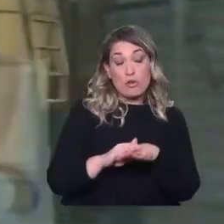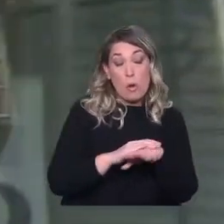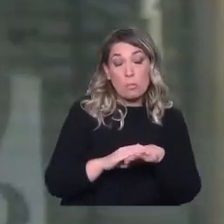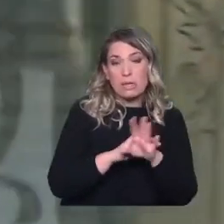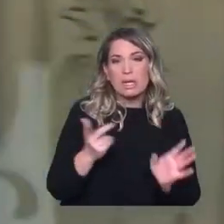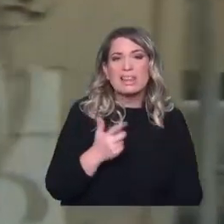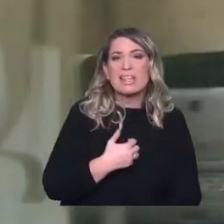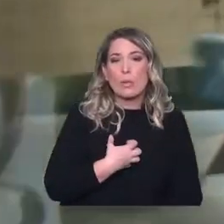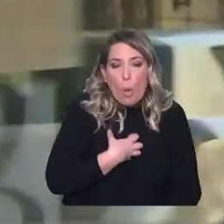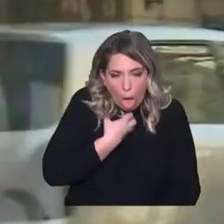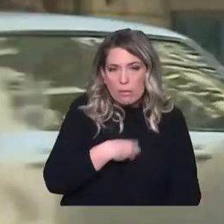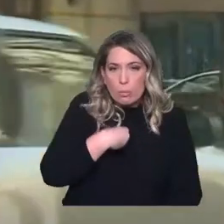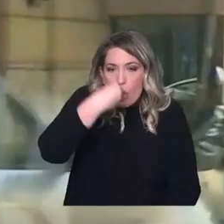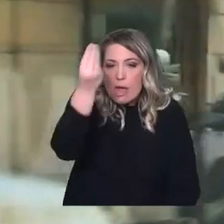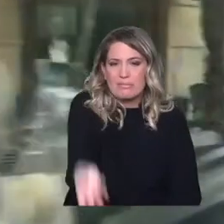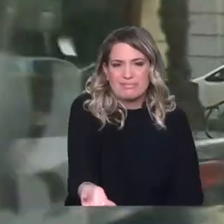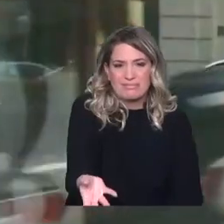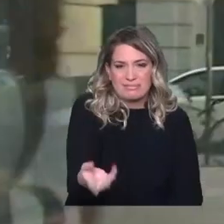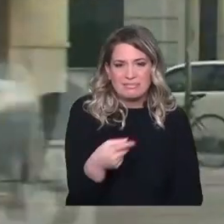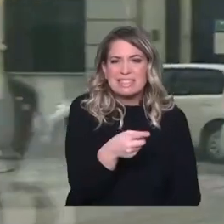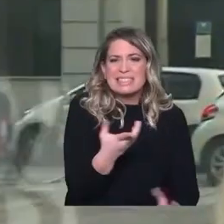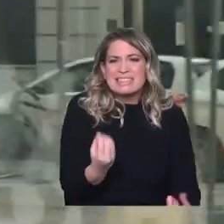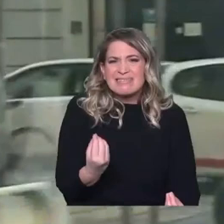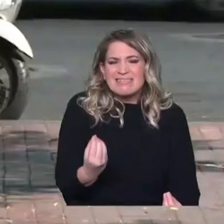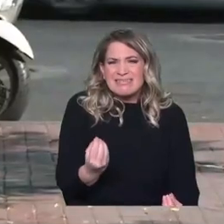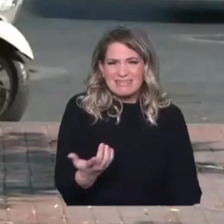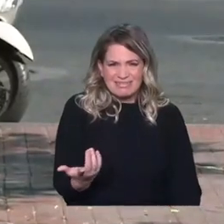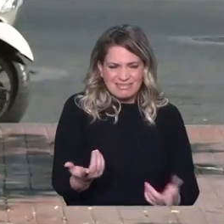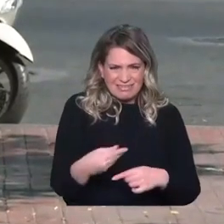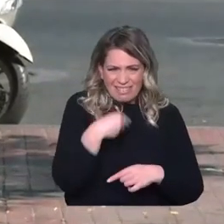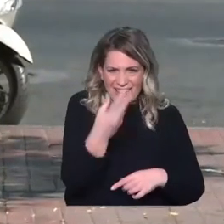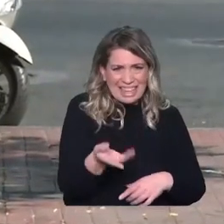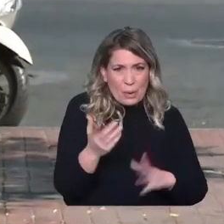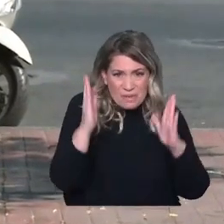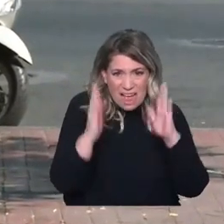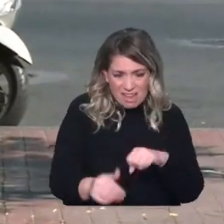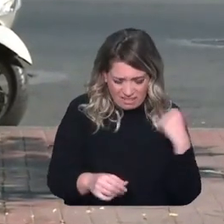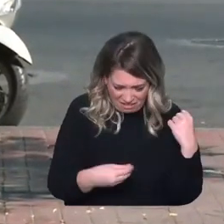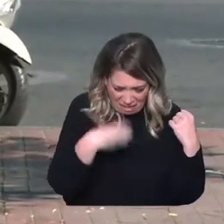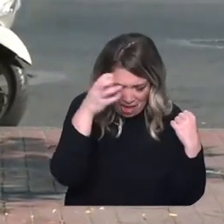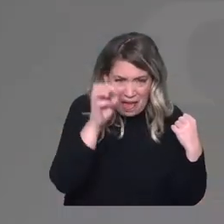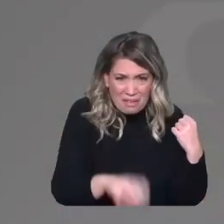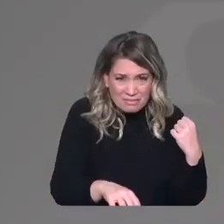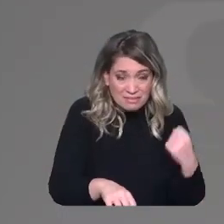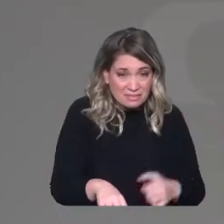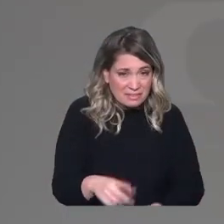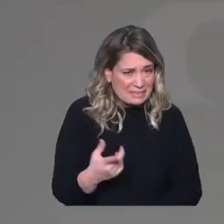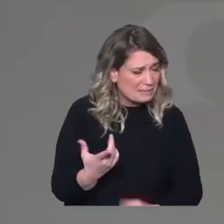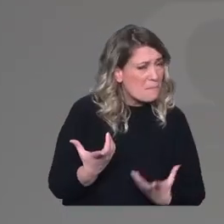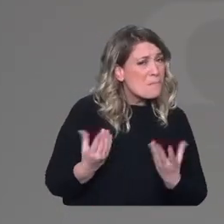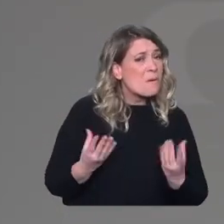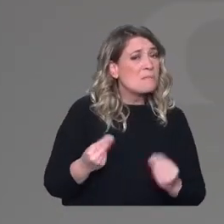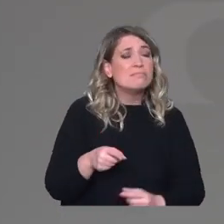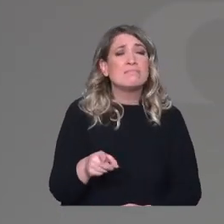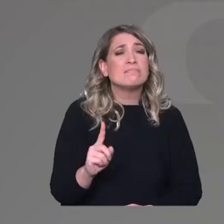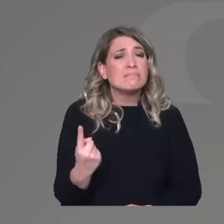πολυκατοικία και έκλεινε το ασανσέρ, έπαινε μέσα και είχε φτύσει. Μάλιστα, δεν ήταν ένα μεμονωμένο περιστατικό. Οι ένικοι τον είχαν